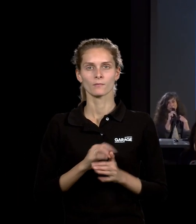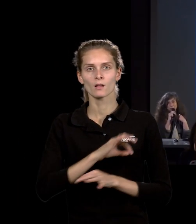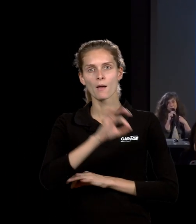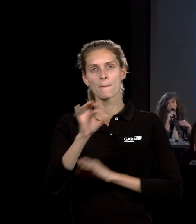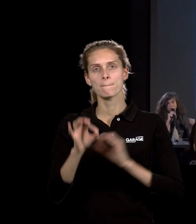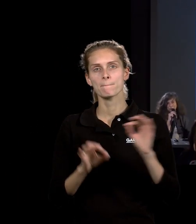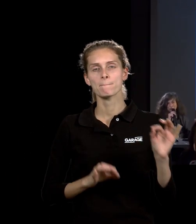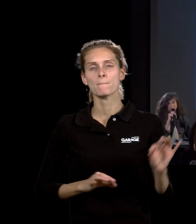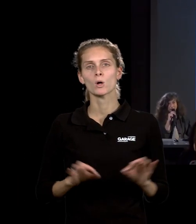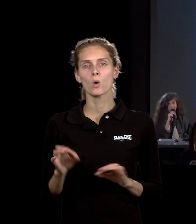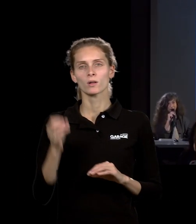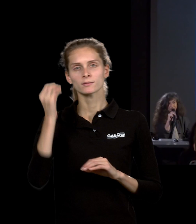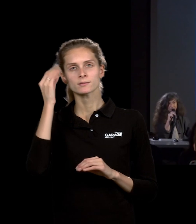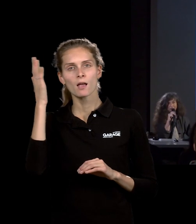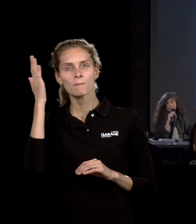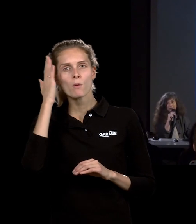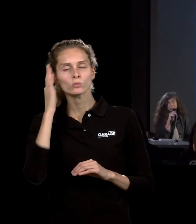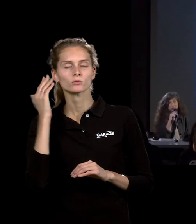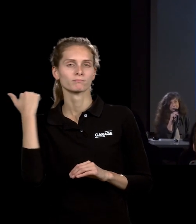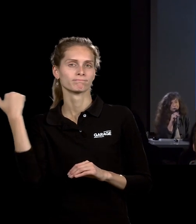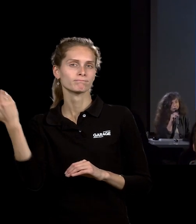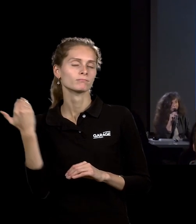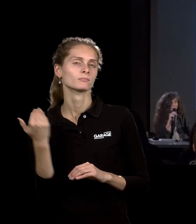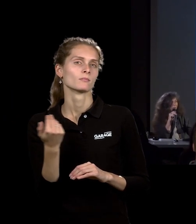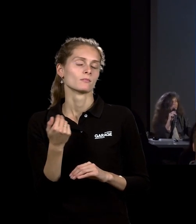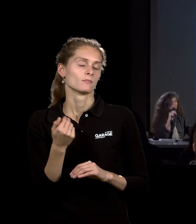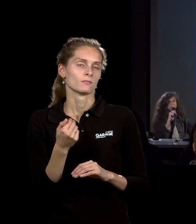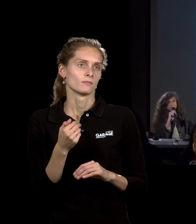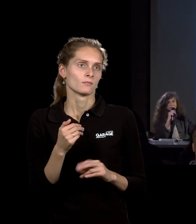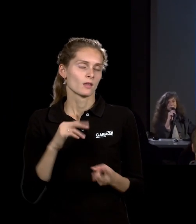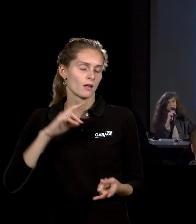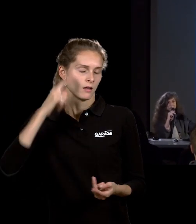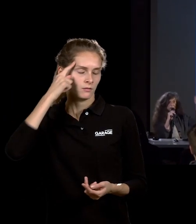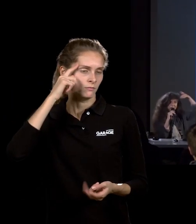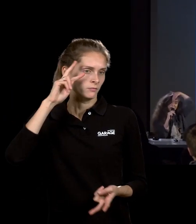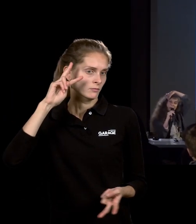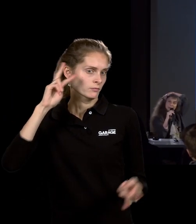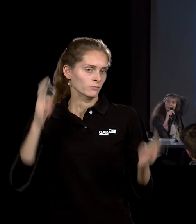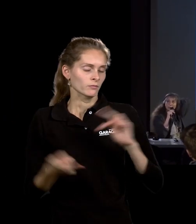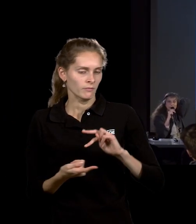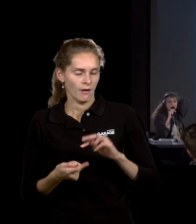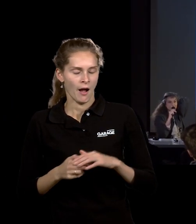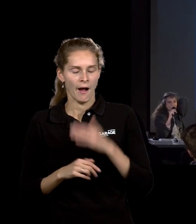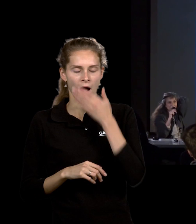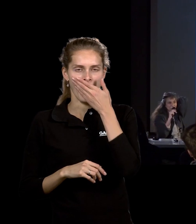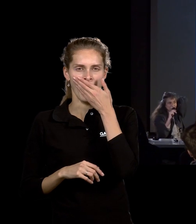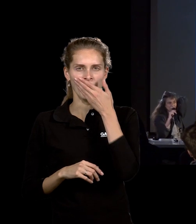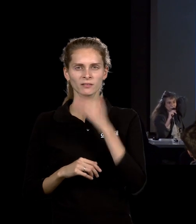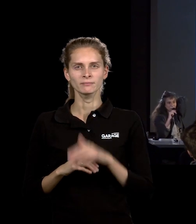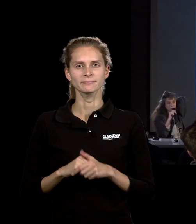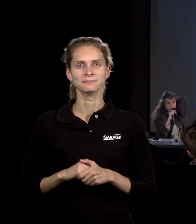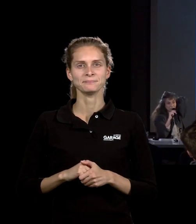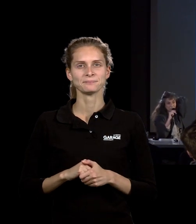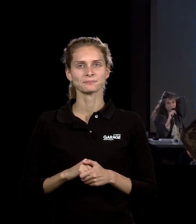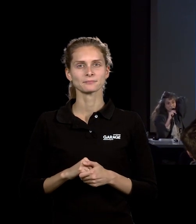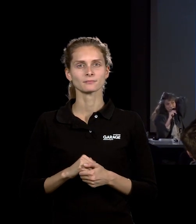еще в большей степени перевернула сознание китайской публики, потому что считается, что не приедет туда Раушенберг в 85-м году, не было бы